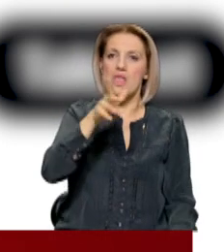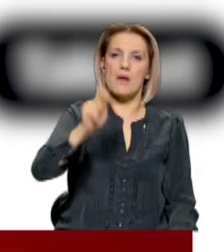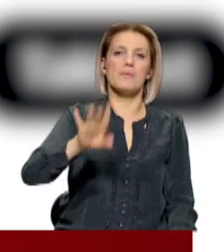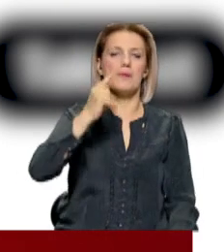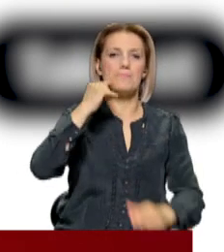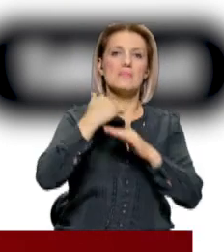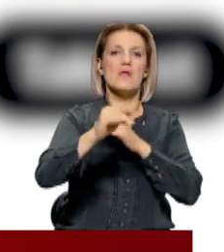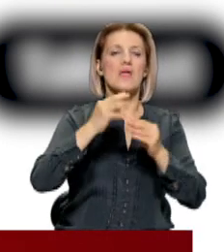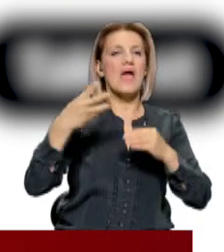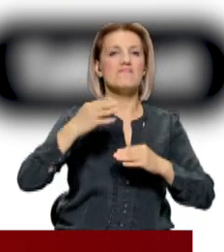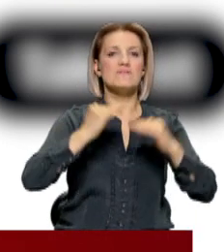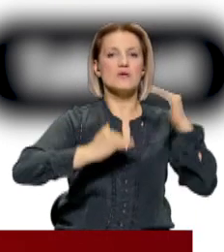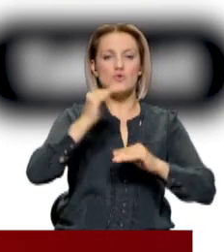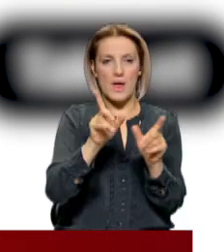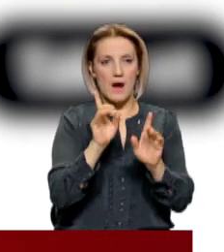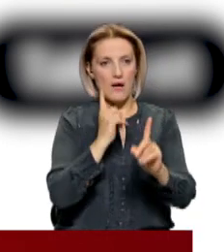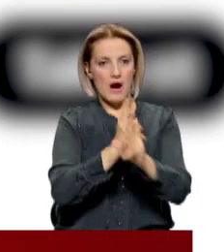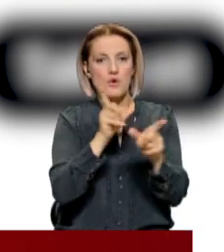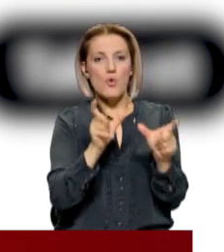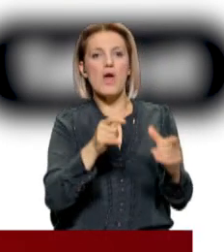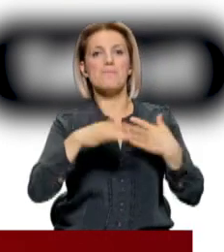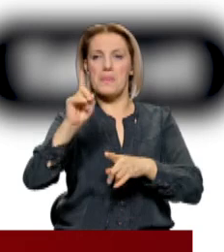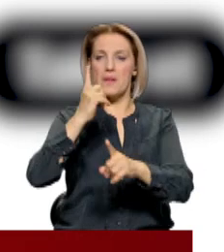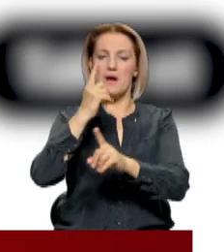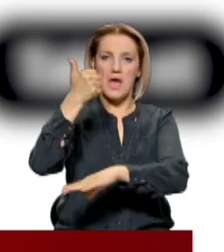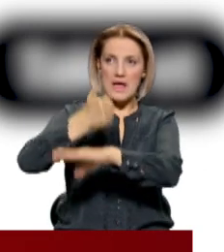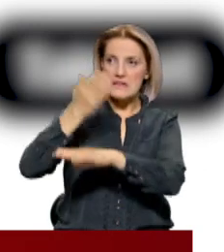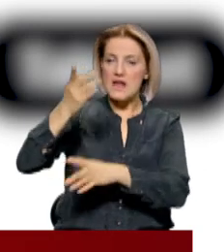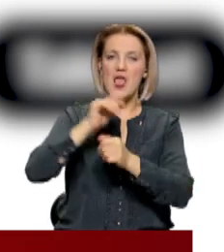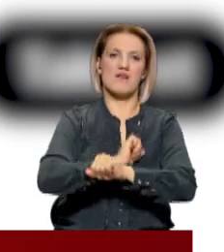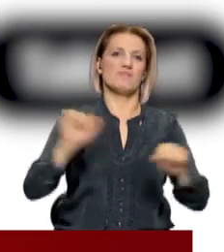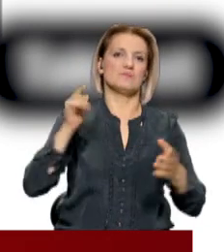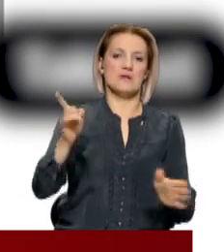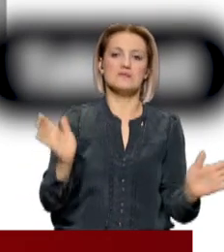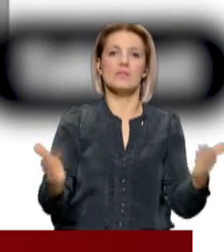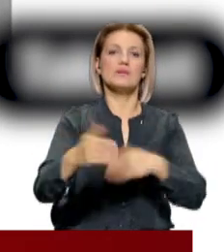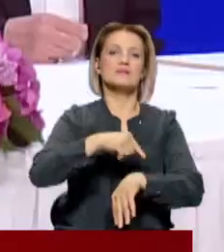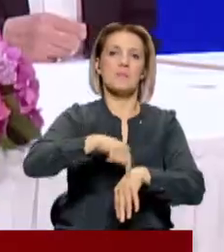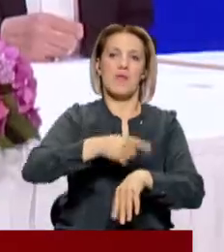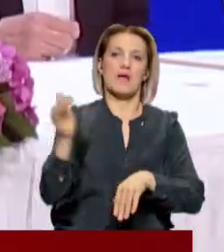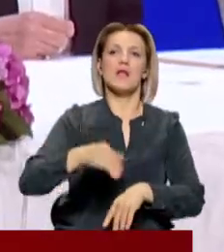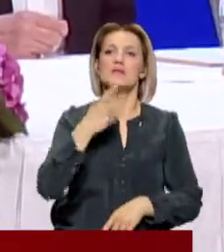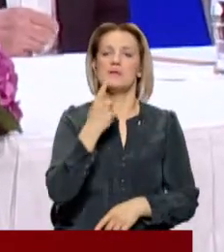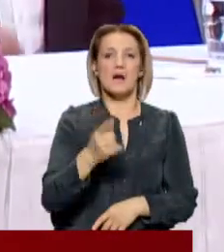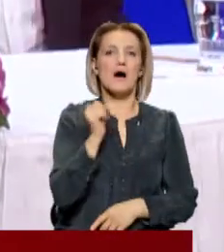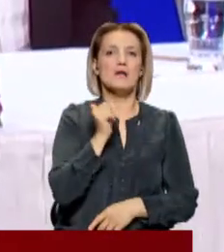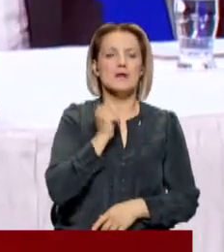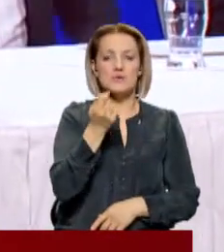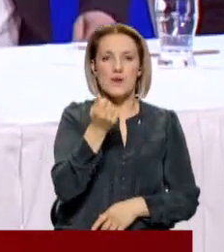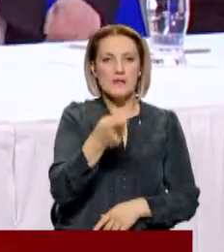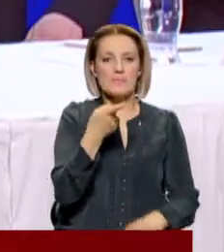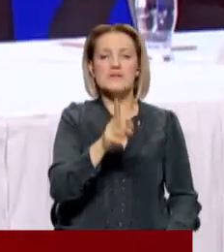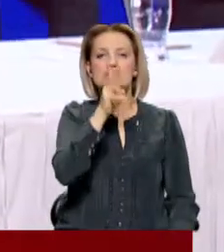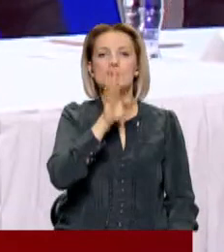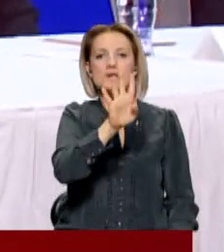yapamadığı milletin enflasyona karşı koruyamayan bir iktidar siyasetten İflas etmiş sandık zamanı gelmiş demektir asgari ücret